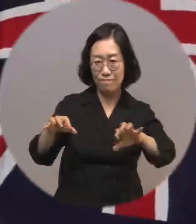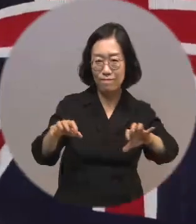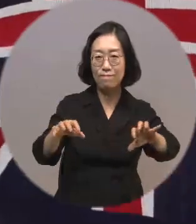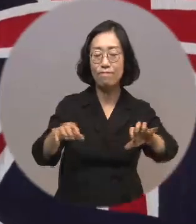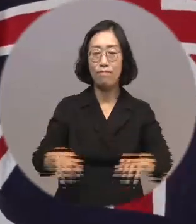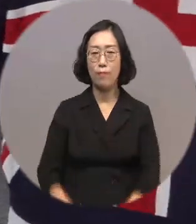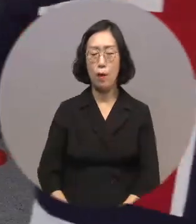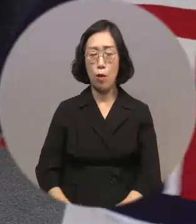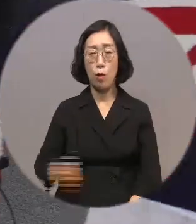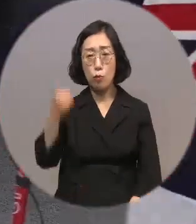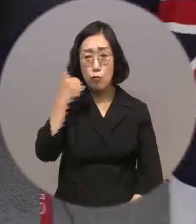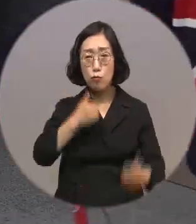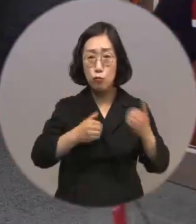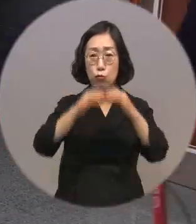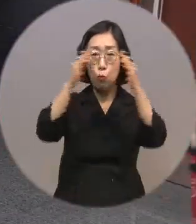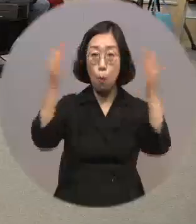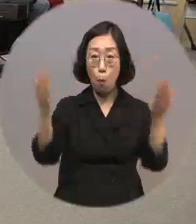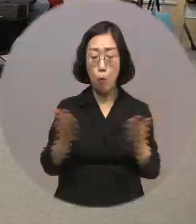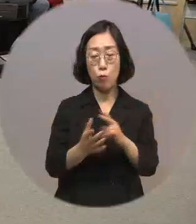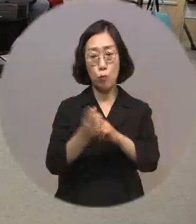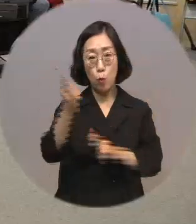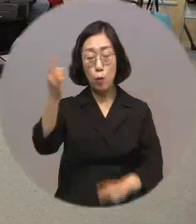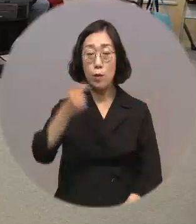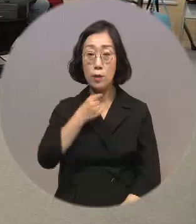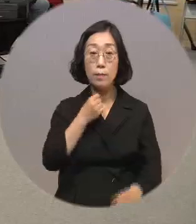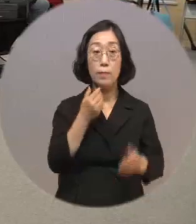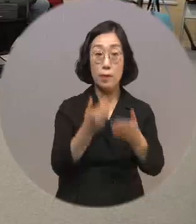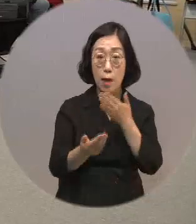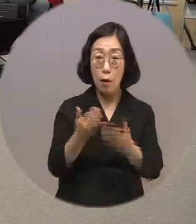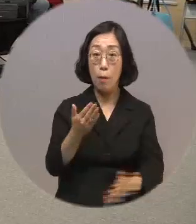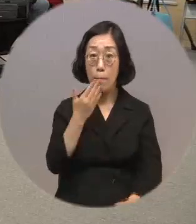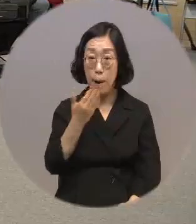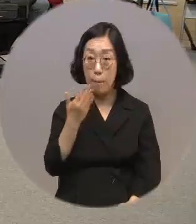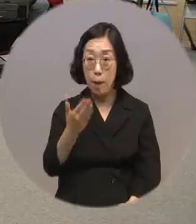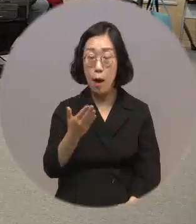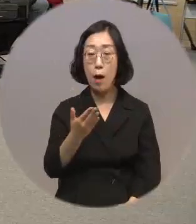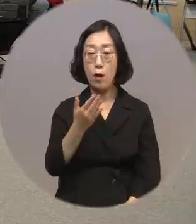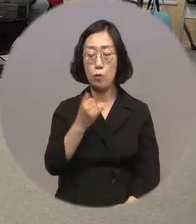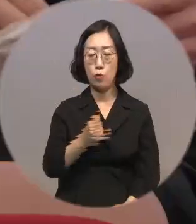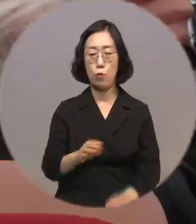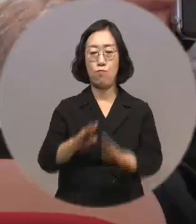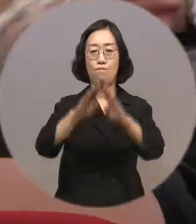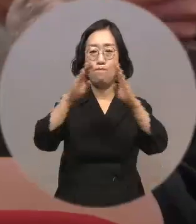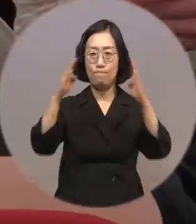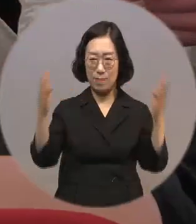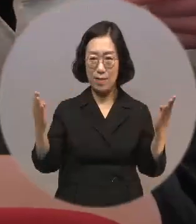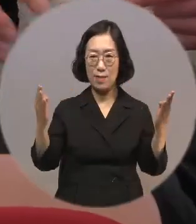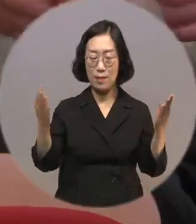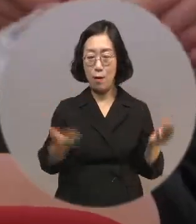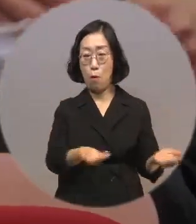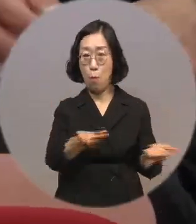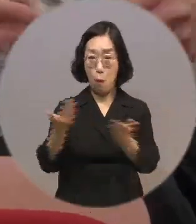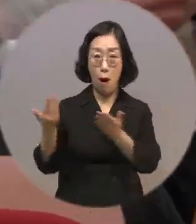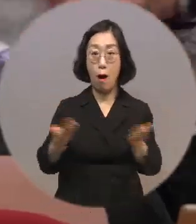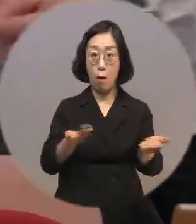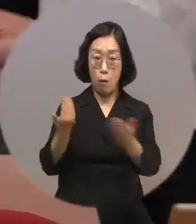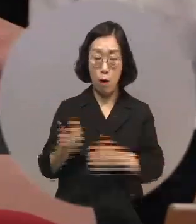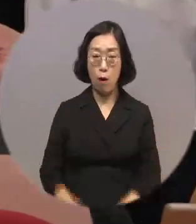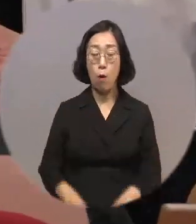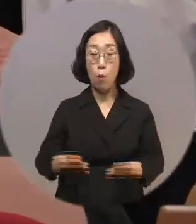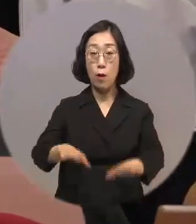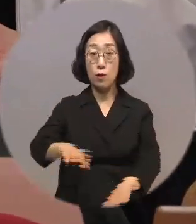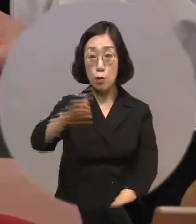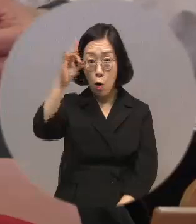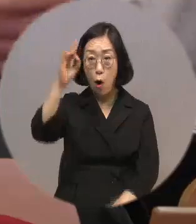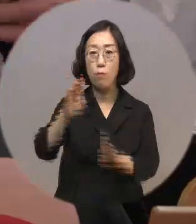국민 누구나 통일을 자유롭게 상상하고 체험할 수 있도록 미래센터의 문을 활짝 열 계획인데요. 이번이 올해 첫